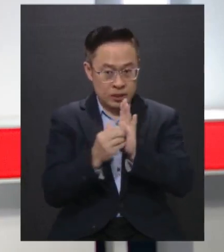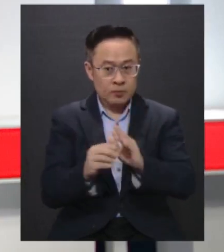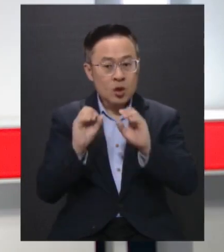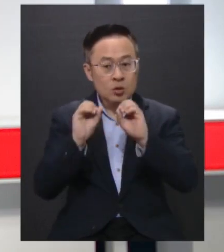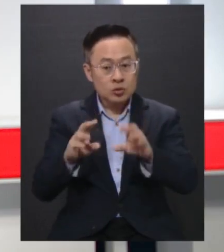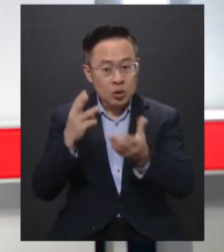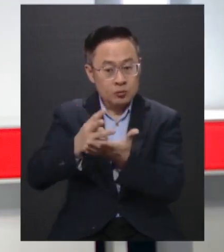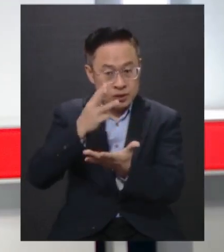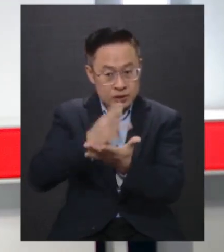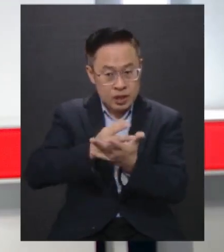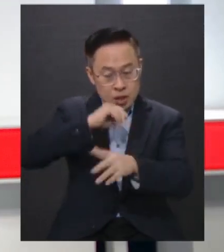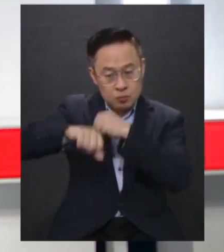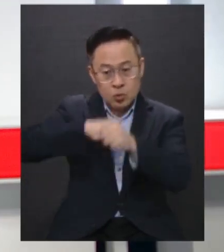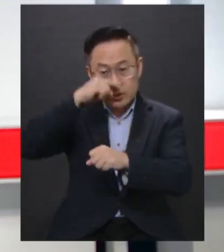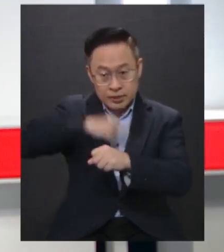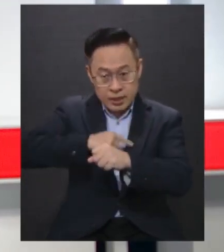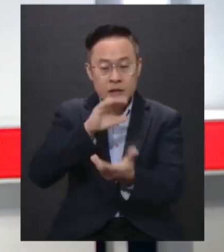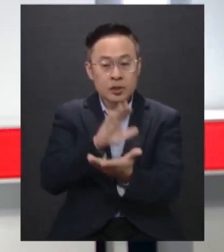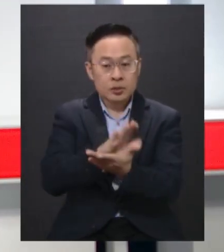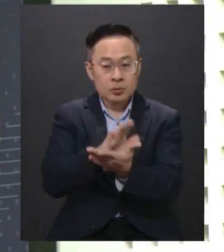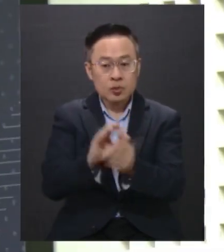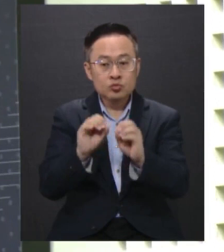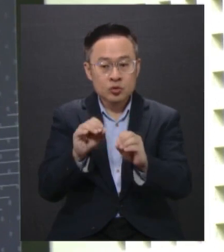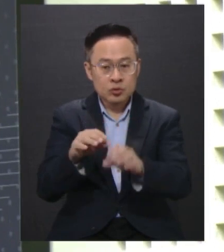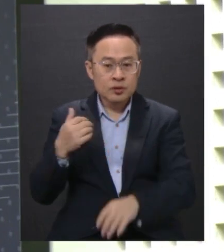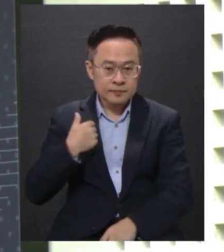ยไทยเข้าสู่การเรียนการสอนด้วยค่ะ